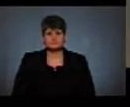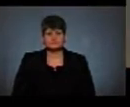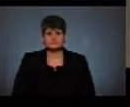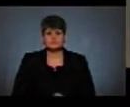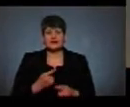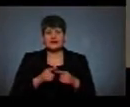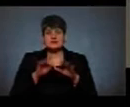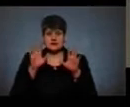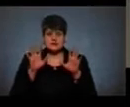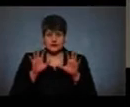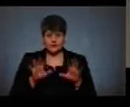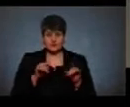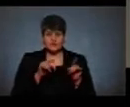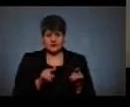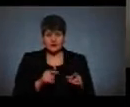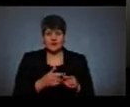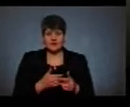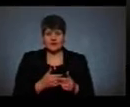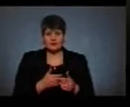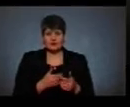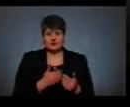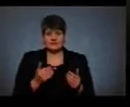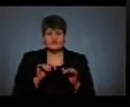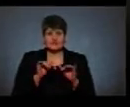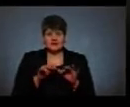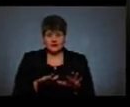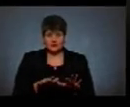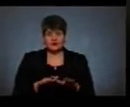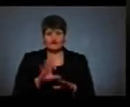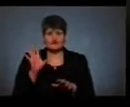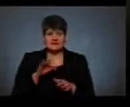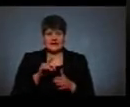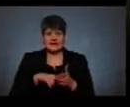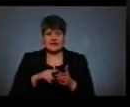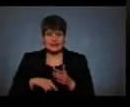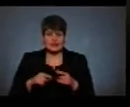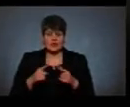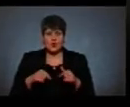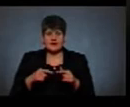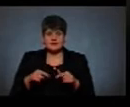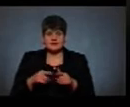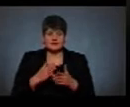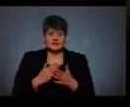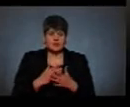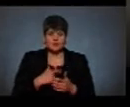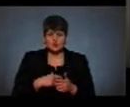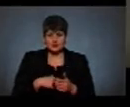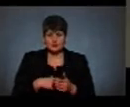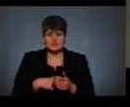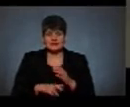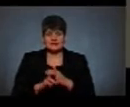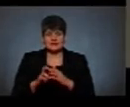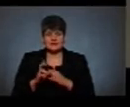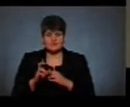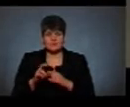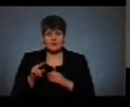Цей закон, він поширюється на дію всіх релігійних організацій, які в собі включають не тільки церкви, як